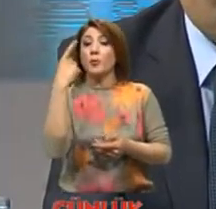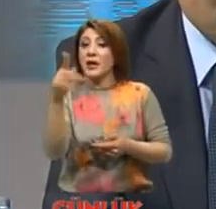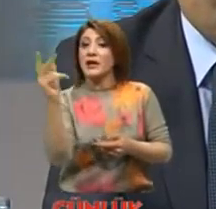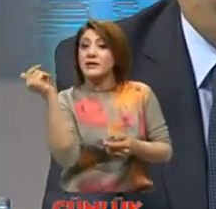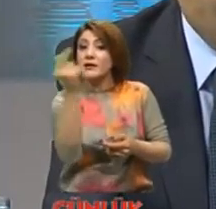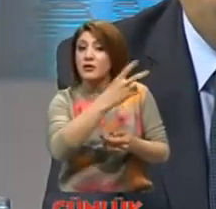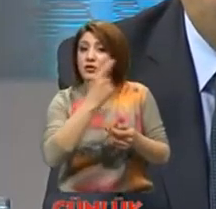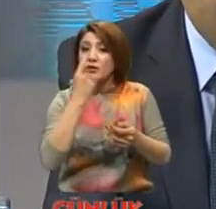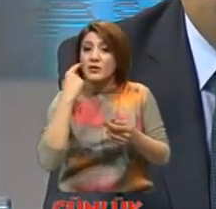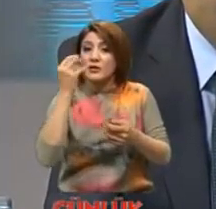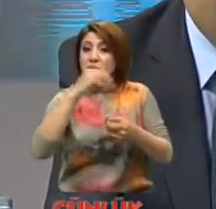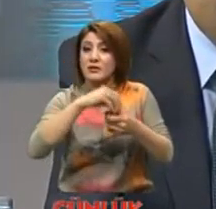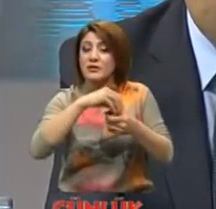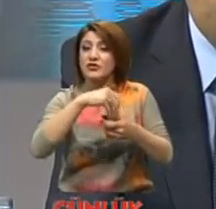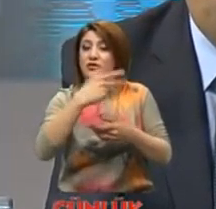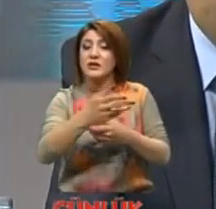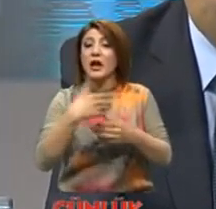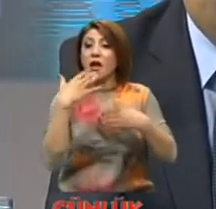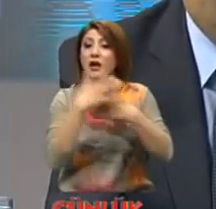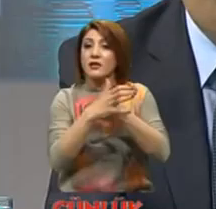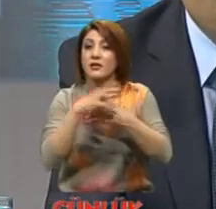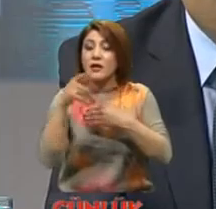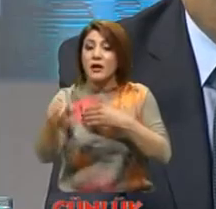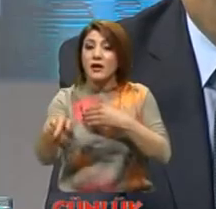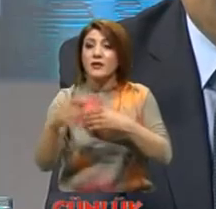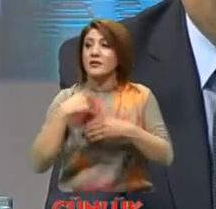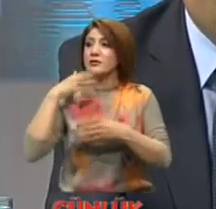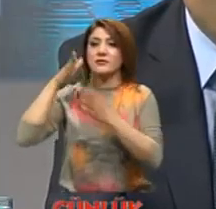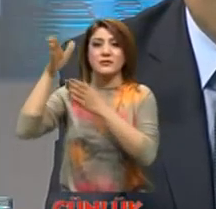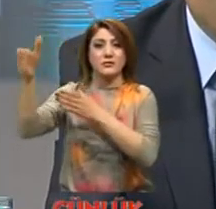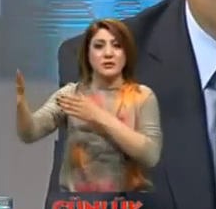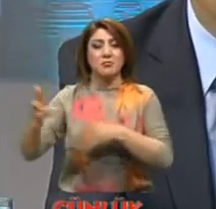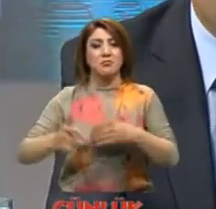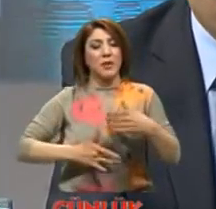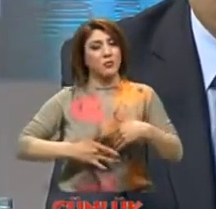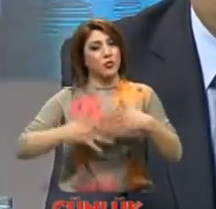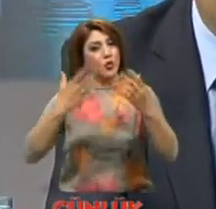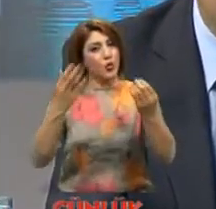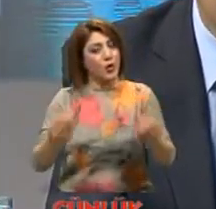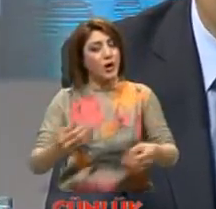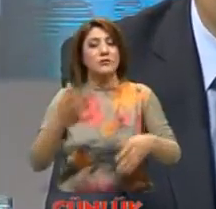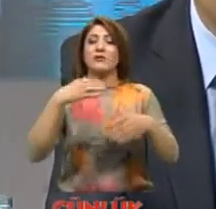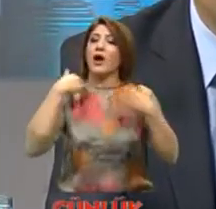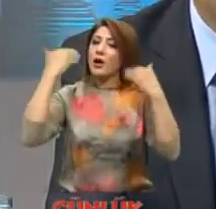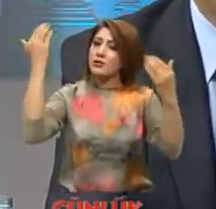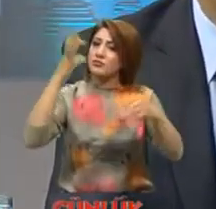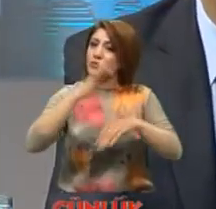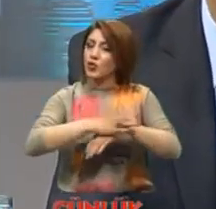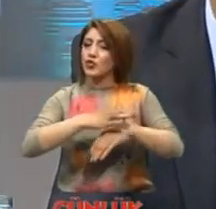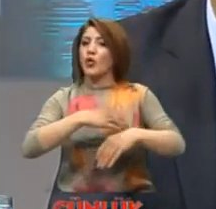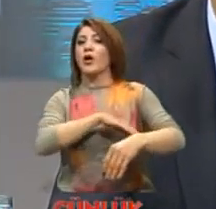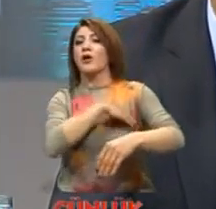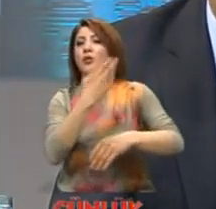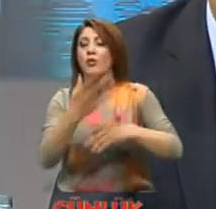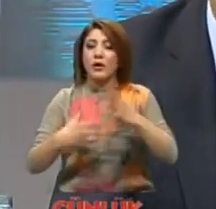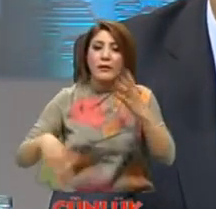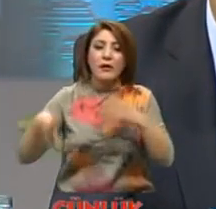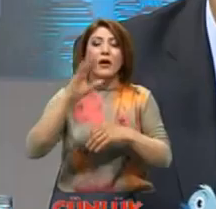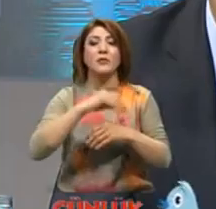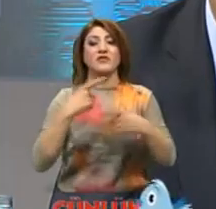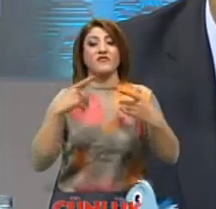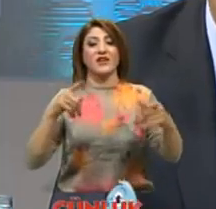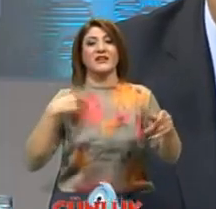içinde Antalya'dan gidip kazanıp mezun olan hakim, doktor, bilmem başka bir mühendis farklı insanlar olması için